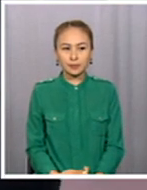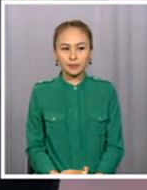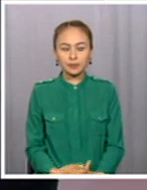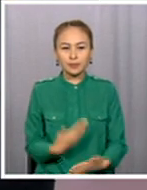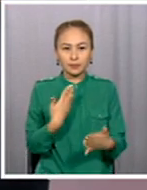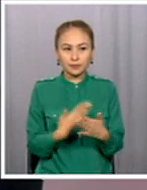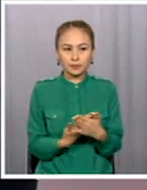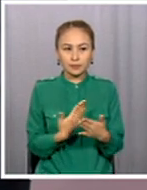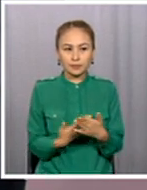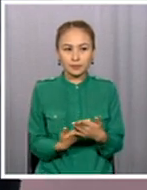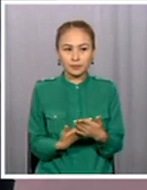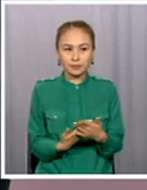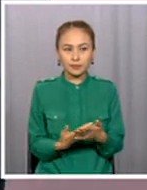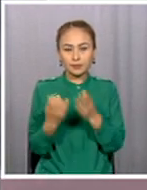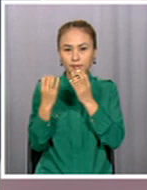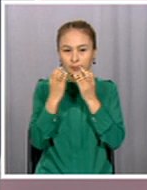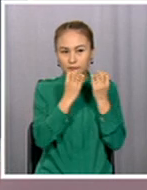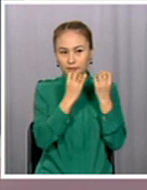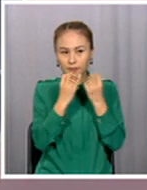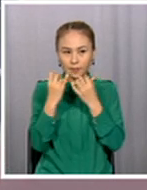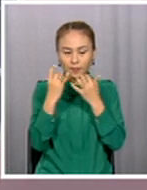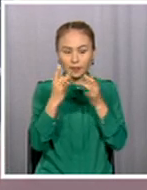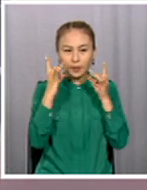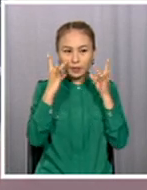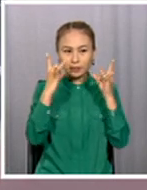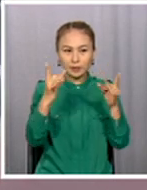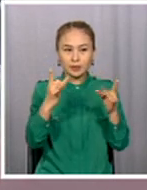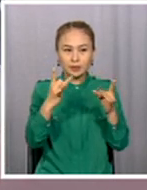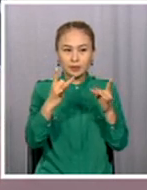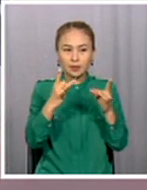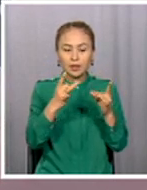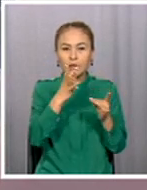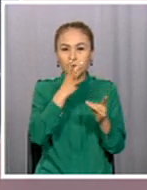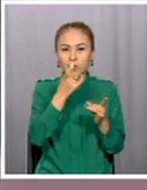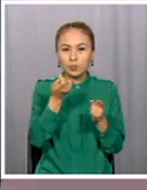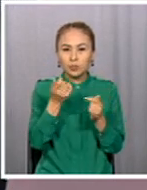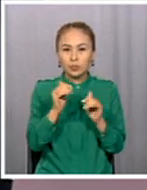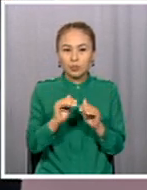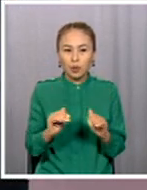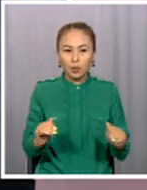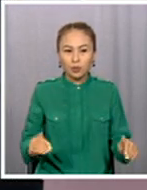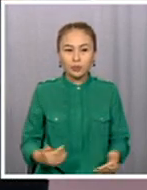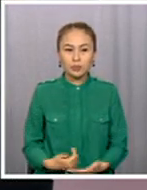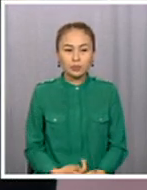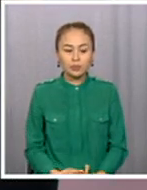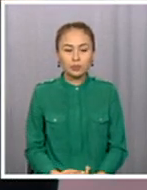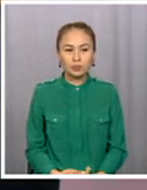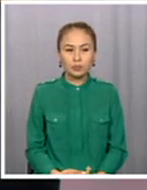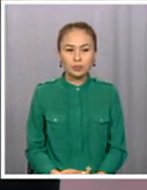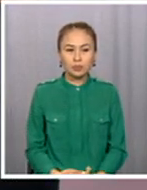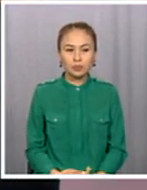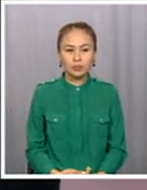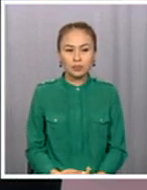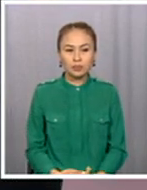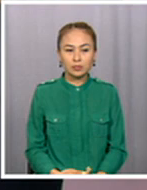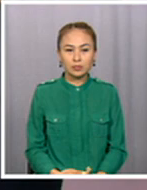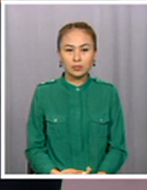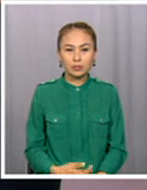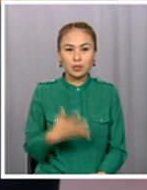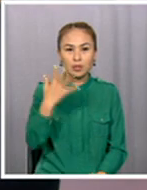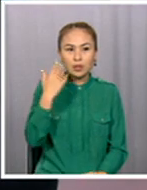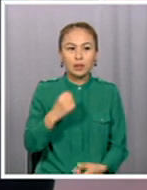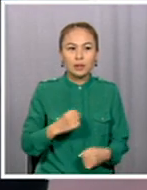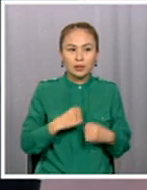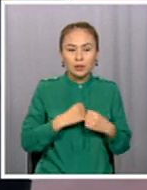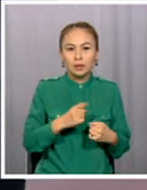Мысалы, сасырнайдың дыбысы бәсең естіледі. Оның дауысын қаттырақ шығару